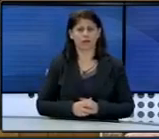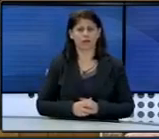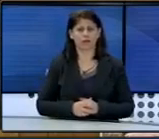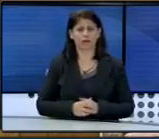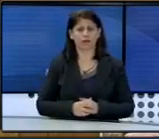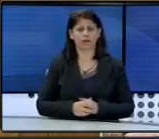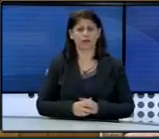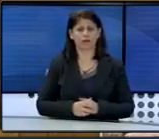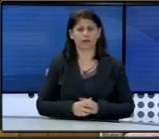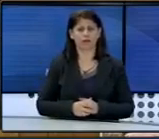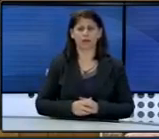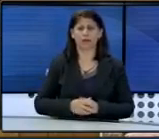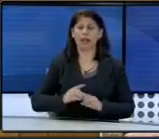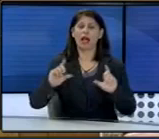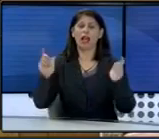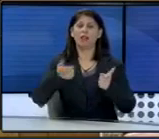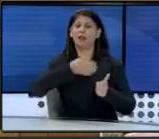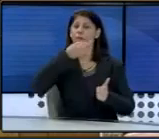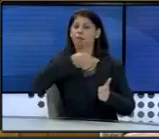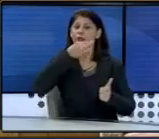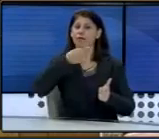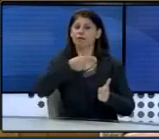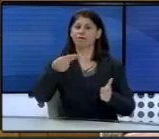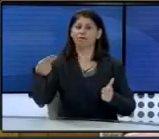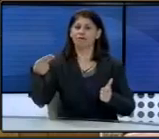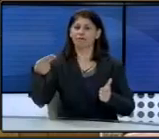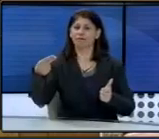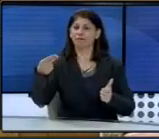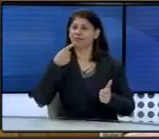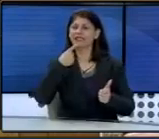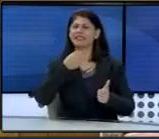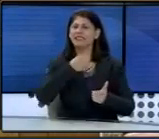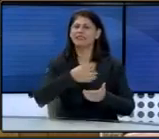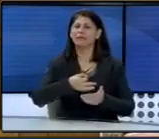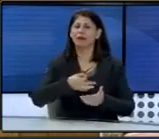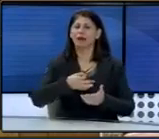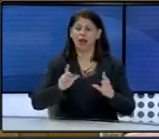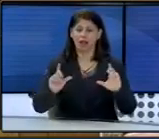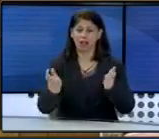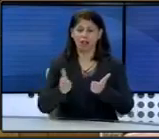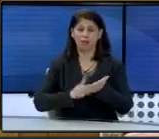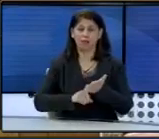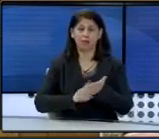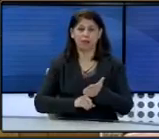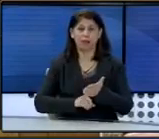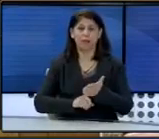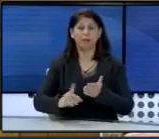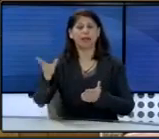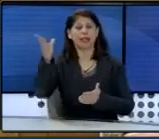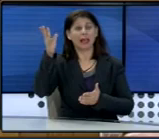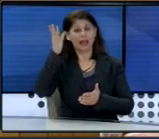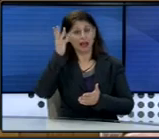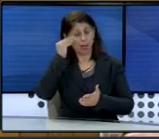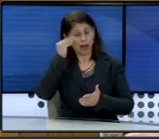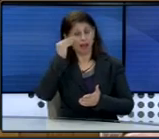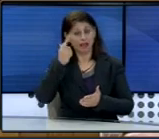προτροπή του εθνικού μας ποιητή, ότι το έθνος πρέπει να μάθει να θεωρεί εθνικό ότι είναι αληθινό.